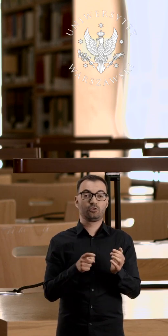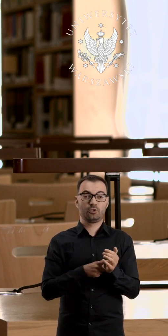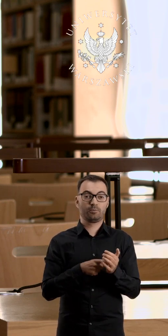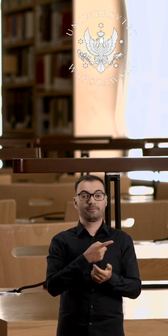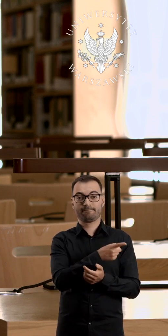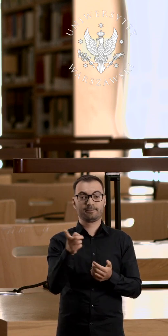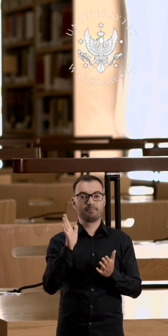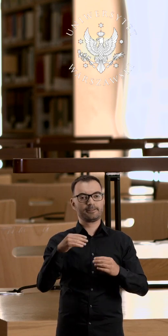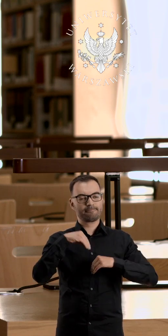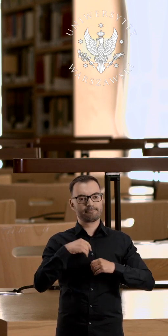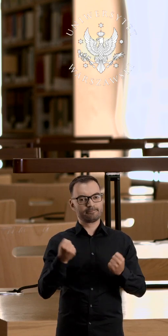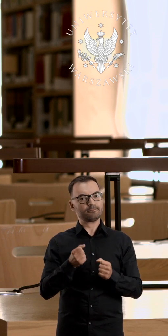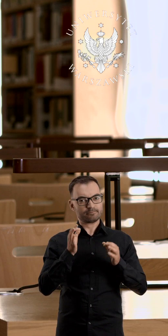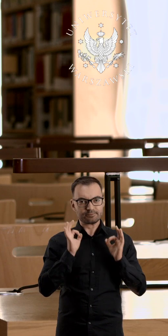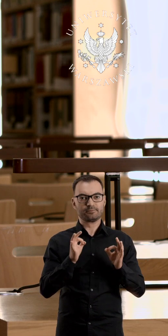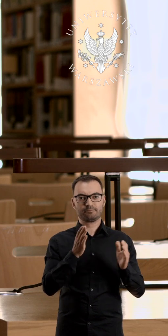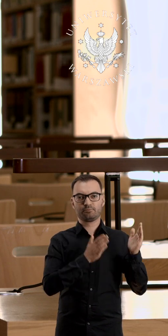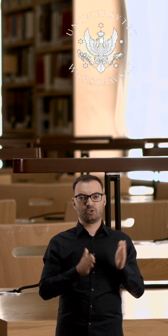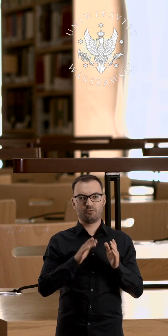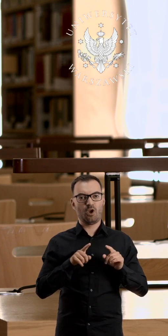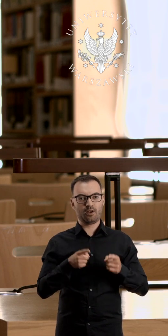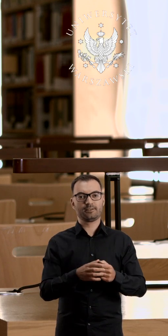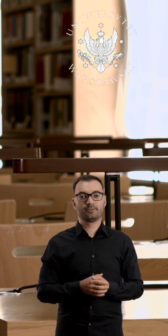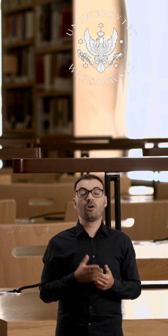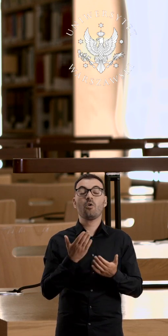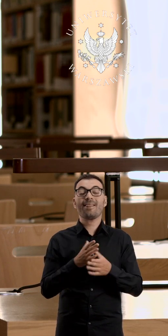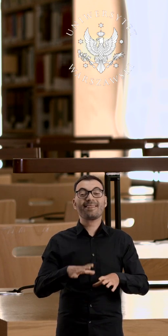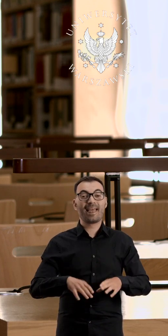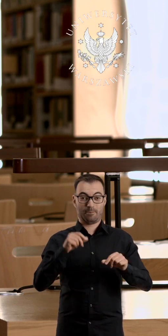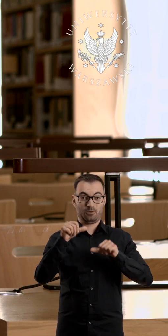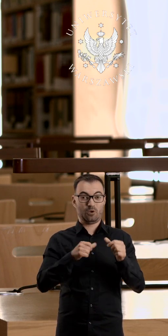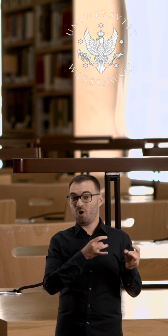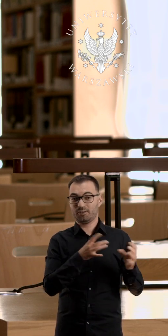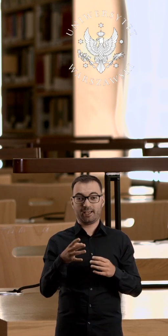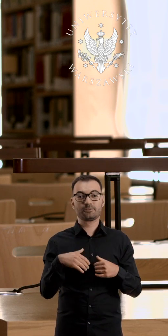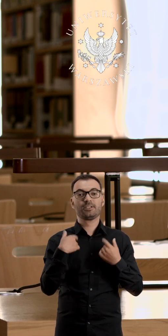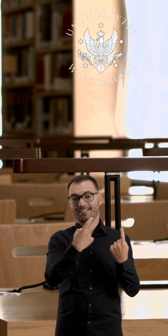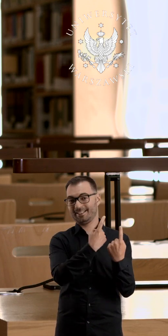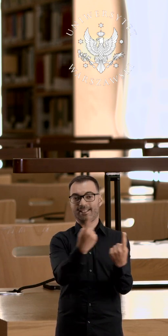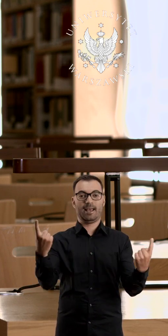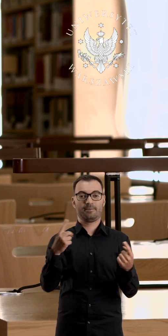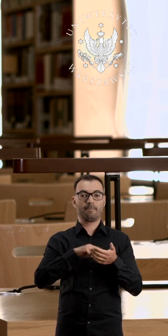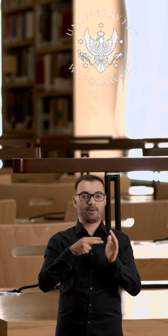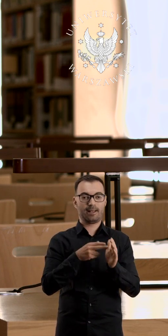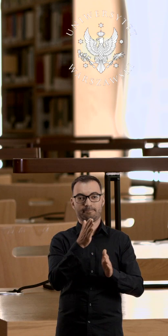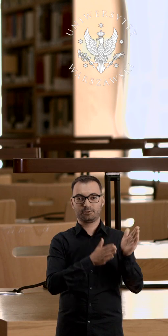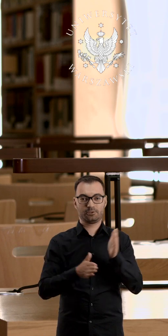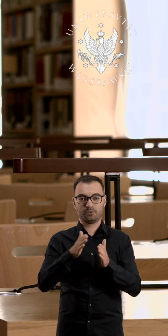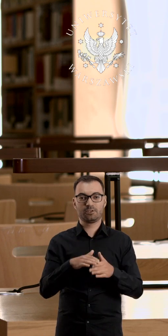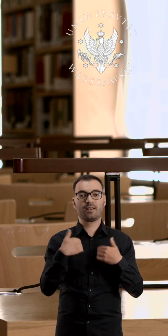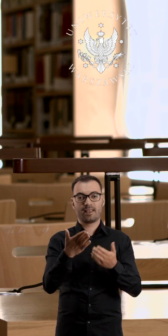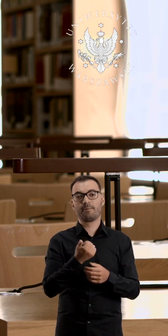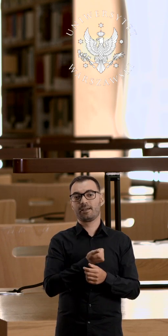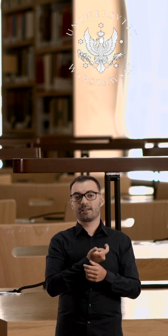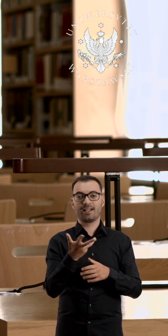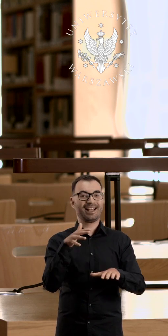Państwa dużego przygotowania organizacyjnego, to znaczy już na pierwszym roku samodzielnie układają sobie Państwo plan